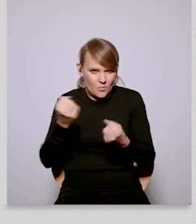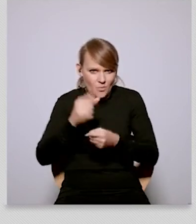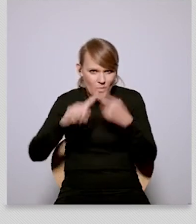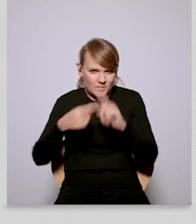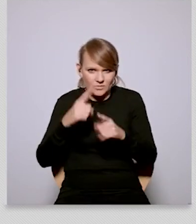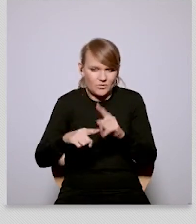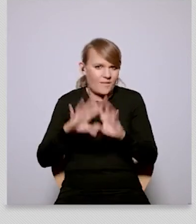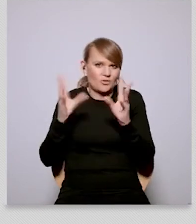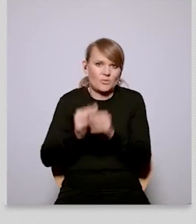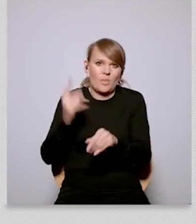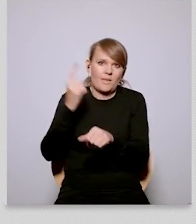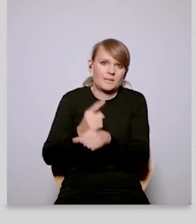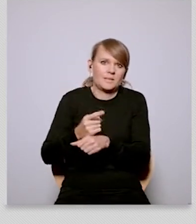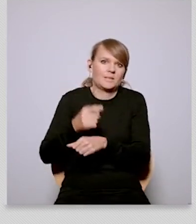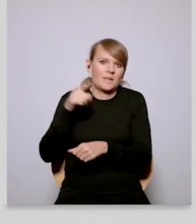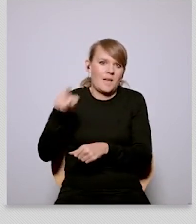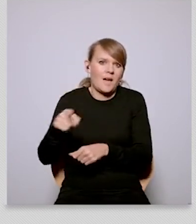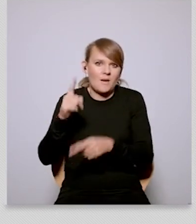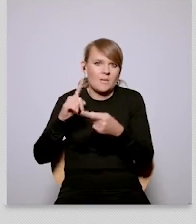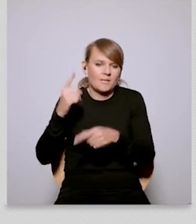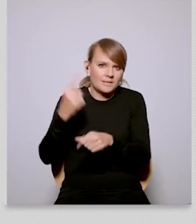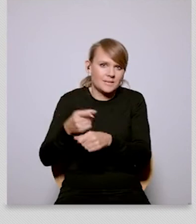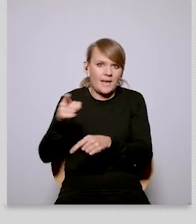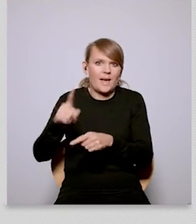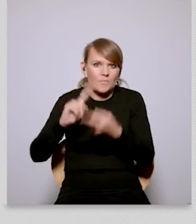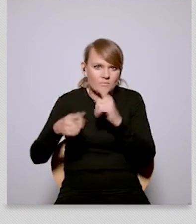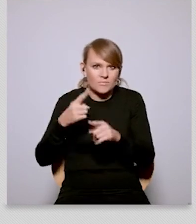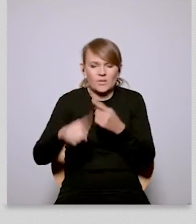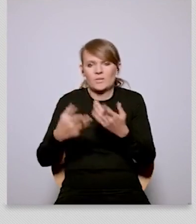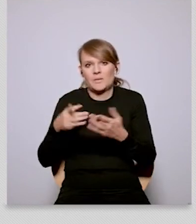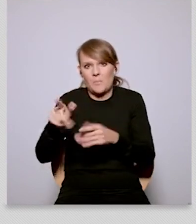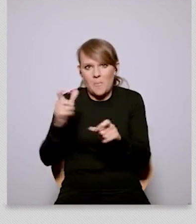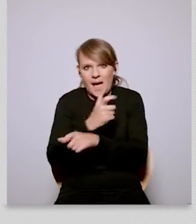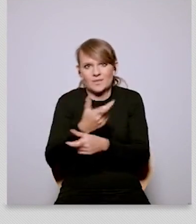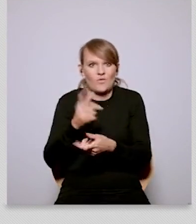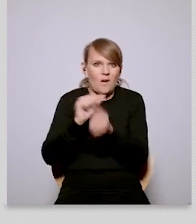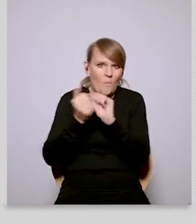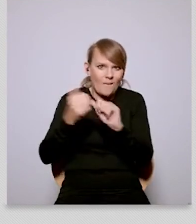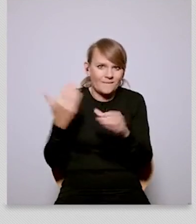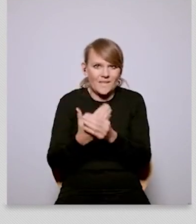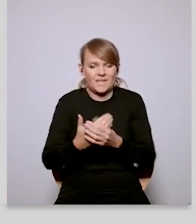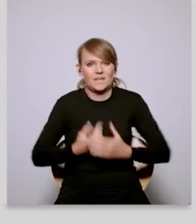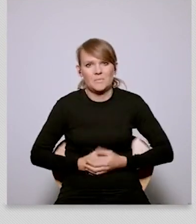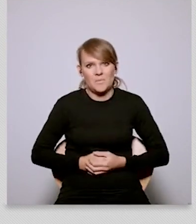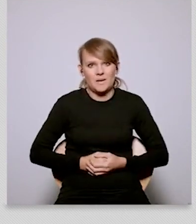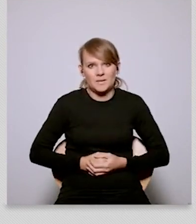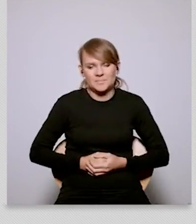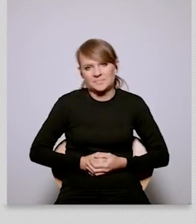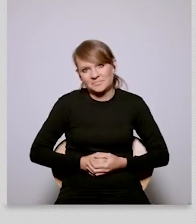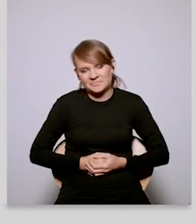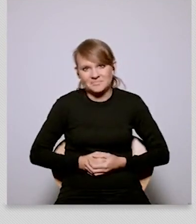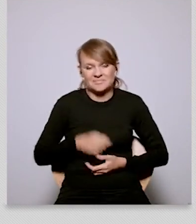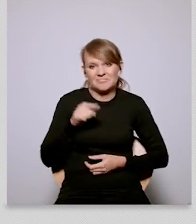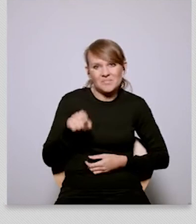politycznej jednego przedsiębiorstwa czy państwa więc tu mam akurat takie dosyć znak